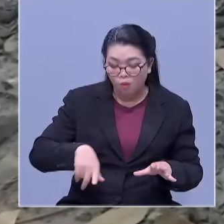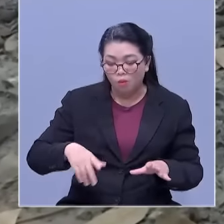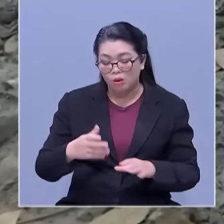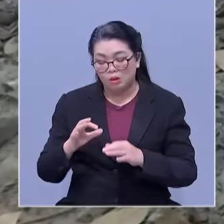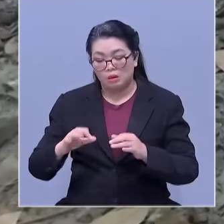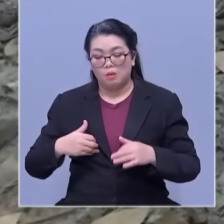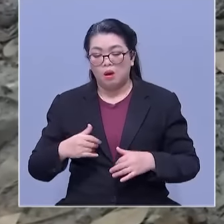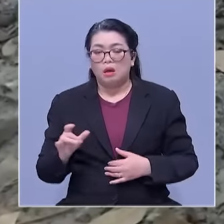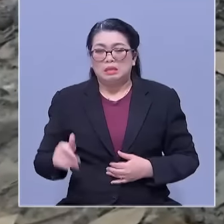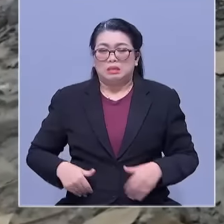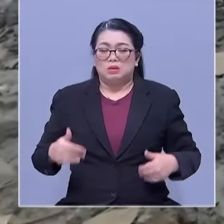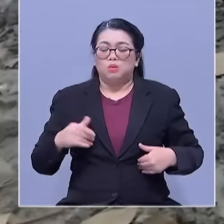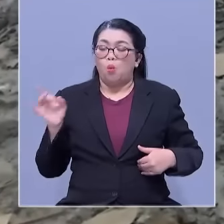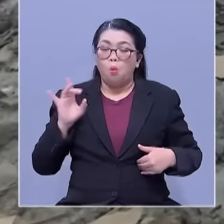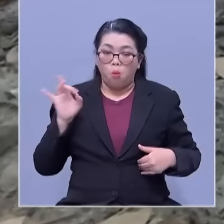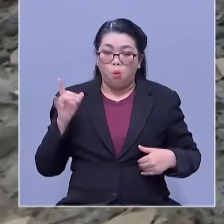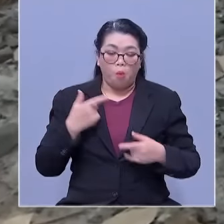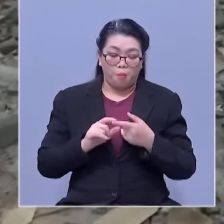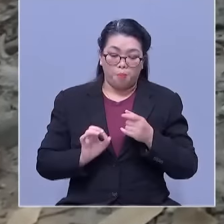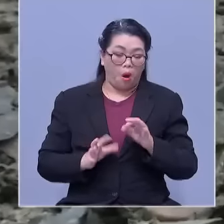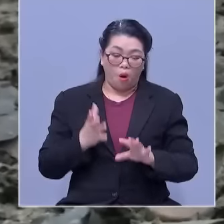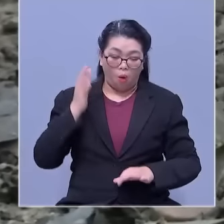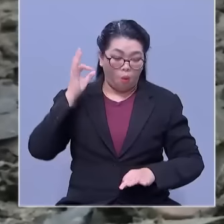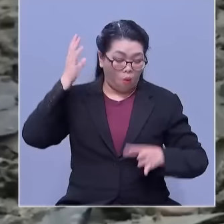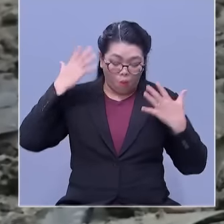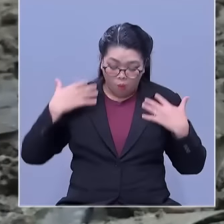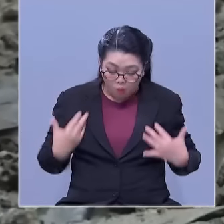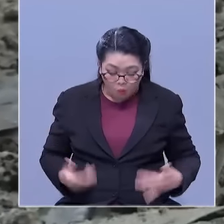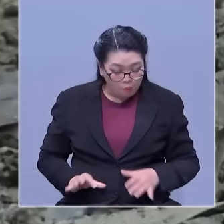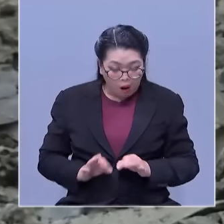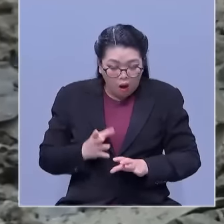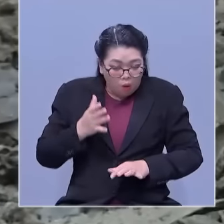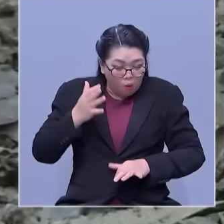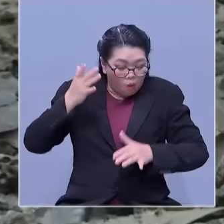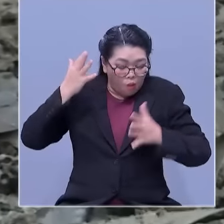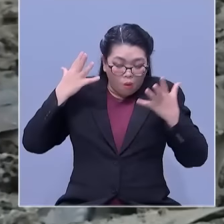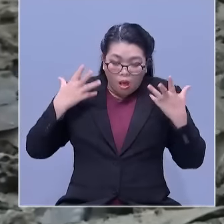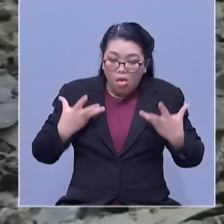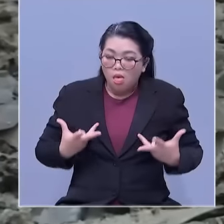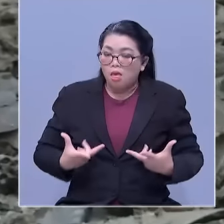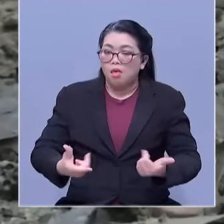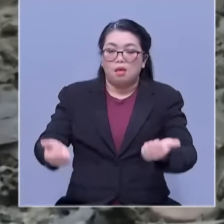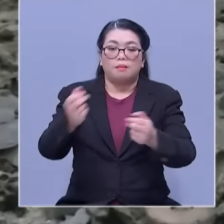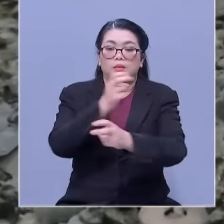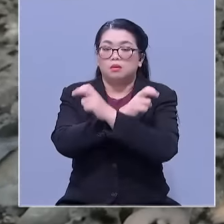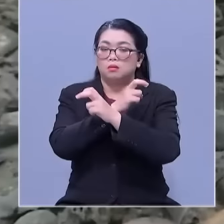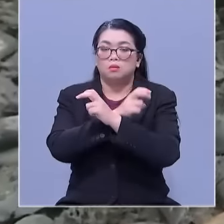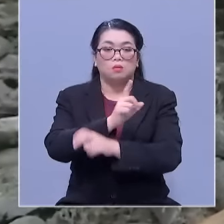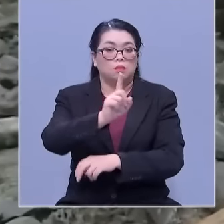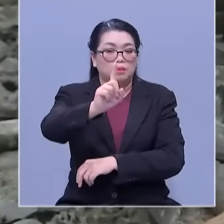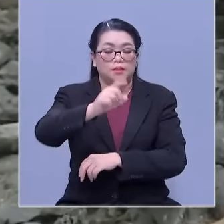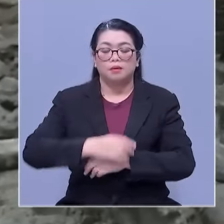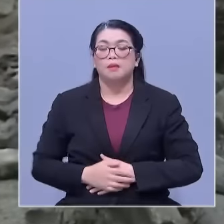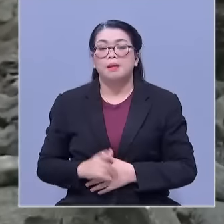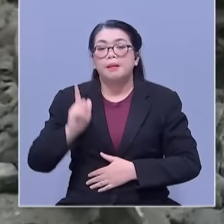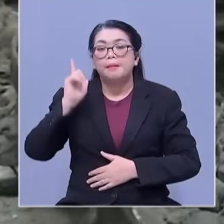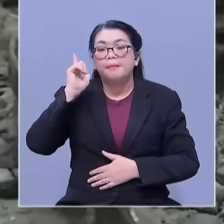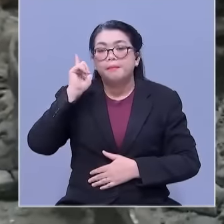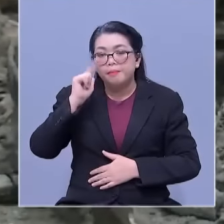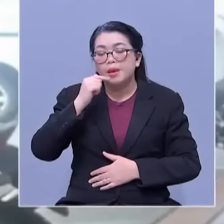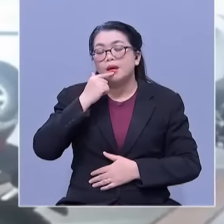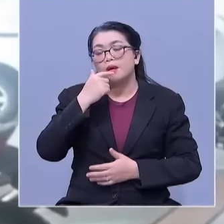าทั้งเป็นอย่างทรมานเพราะอวัยวะภายในไม่เสียหายหมดเลยค่ะ ส่วนคุณแม่ของคุณนุ่นนะคะคุณ